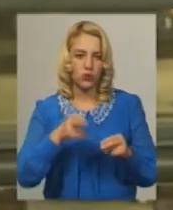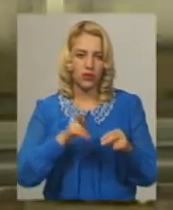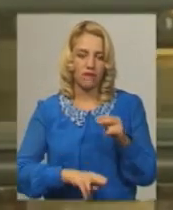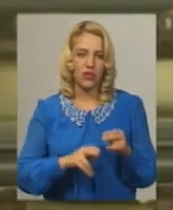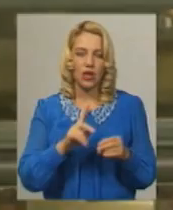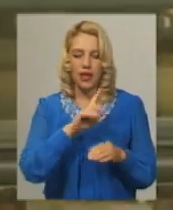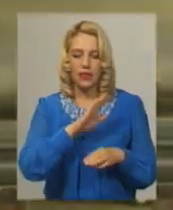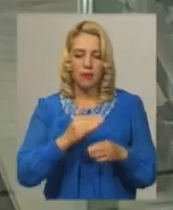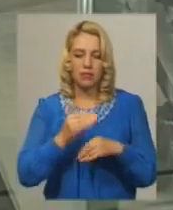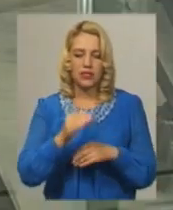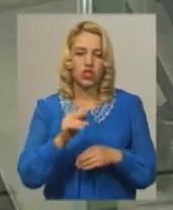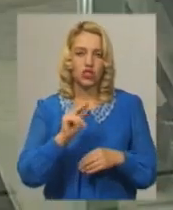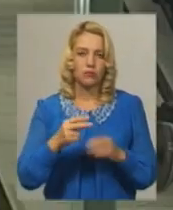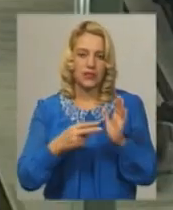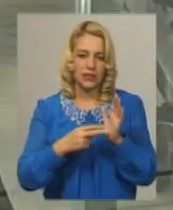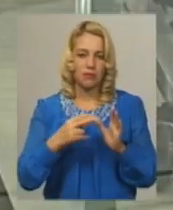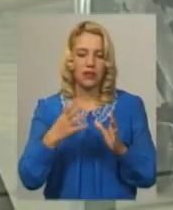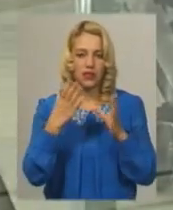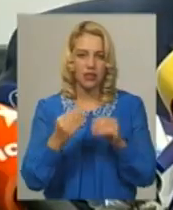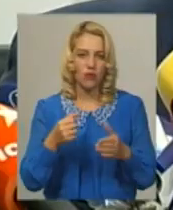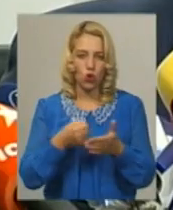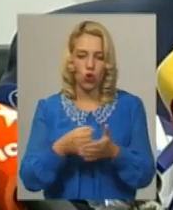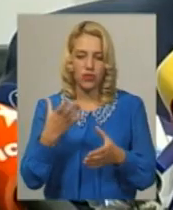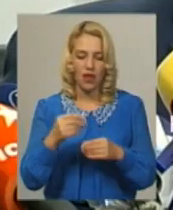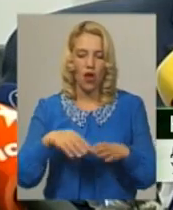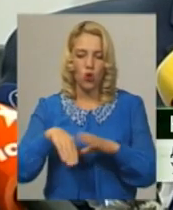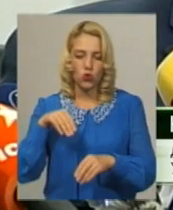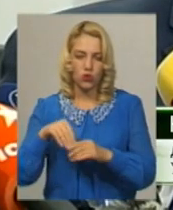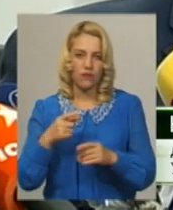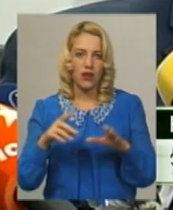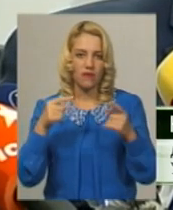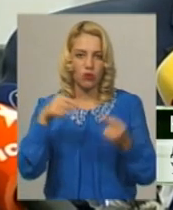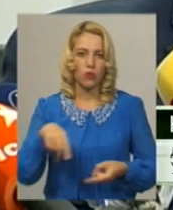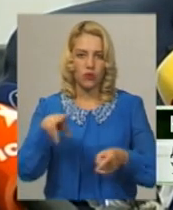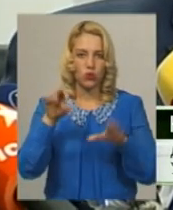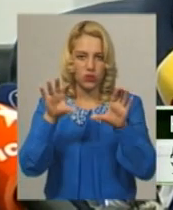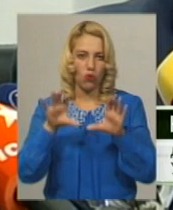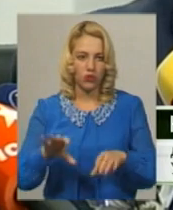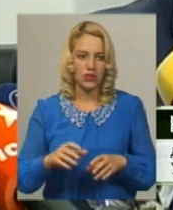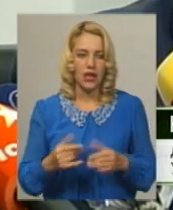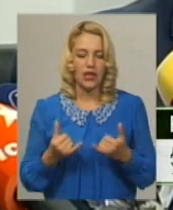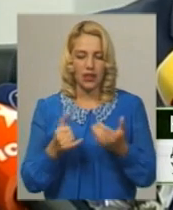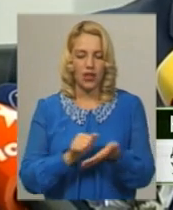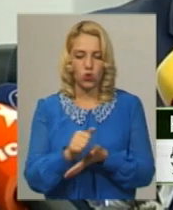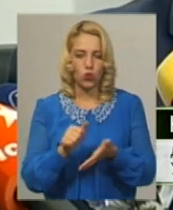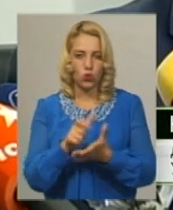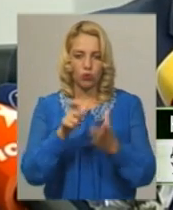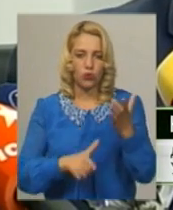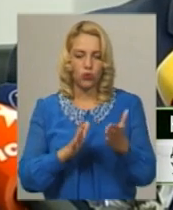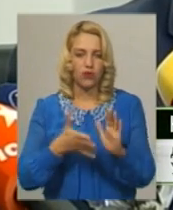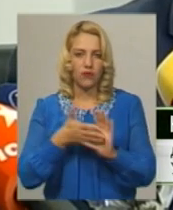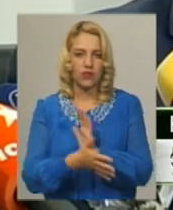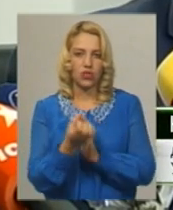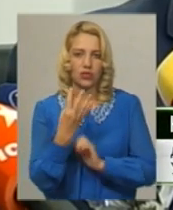днів до дня голосування, відповідно до законодавства. Для друку бюлетенів буде витрачено майже